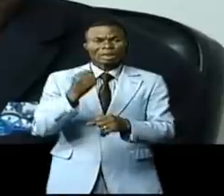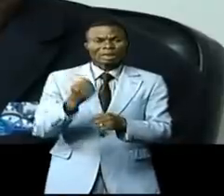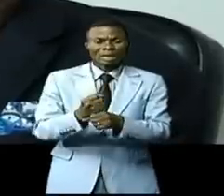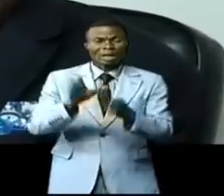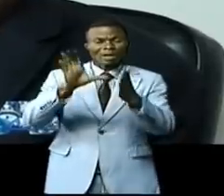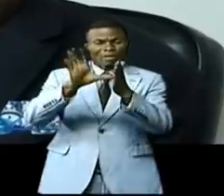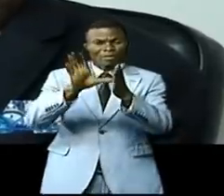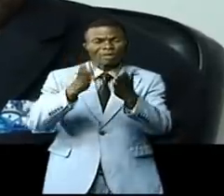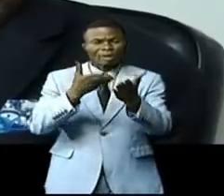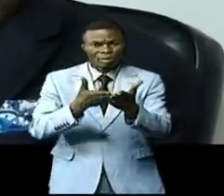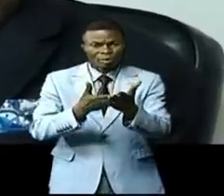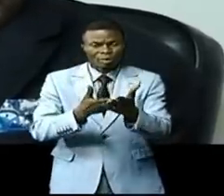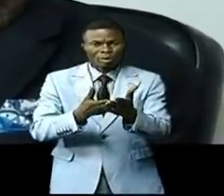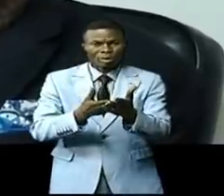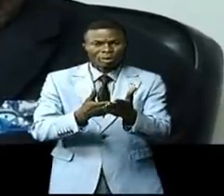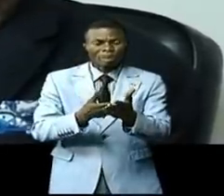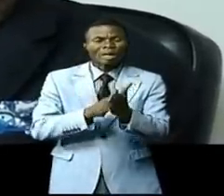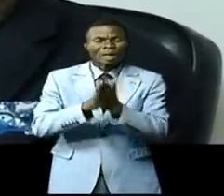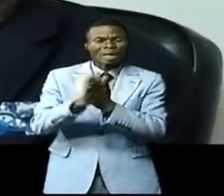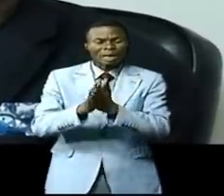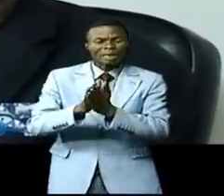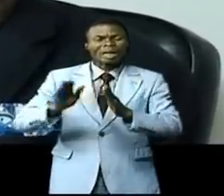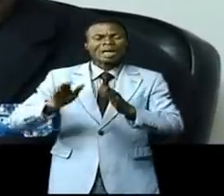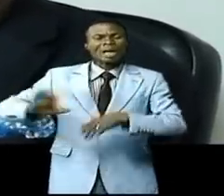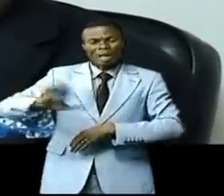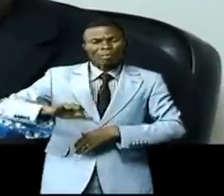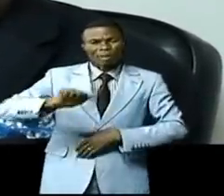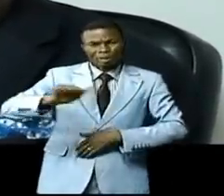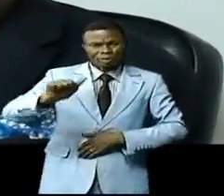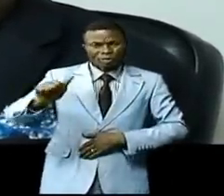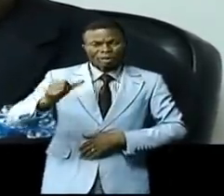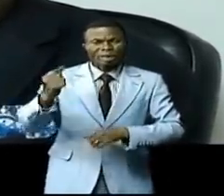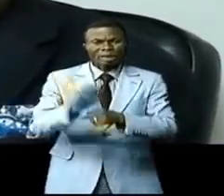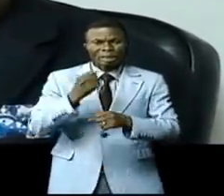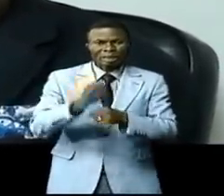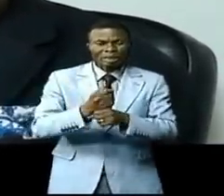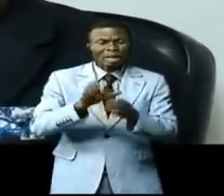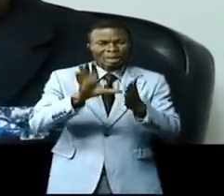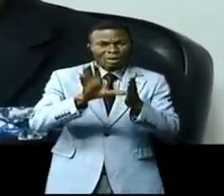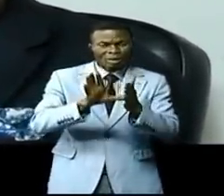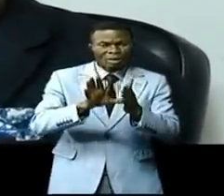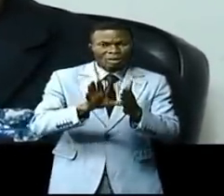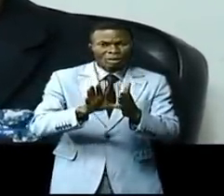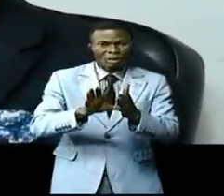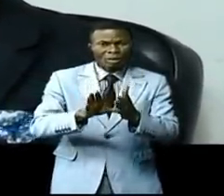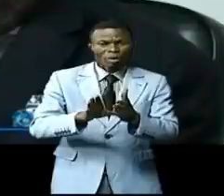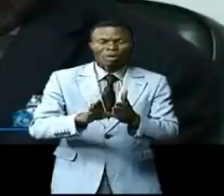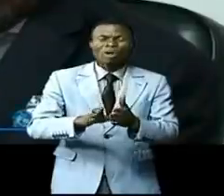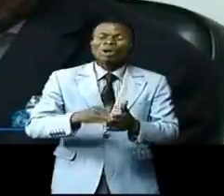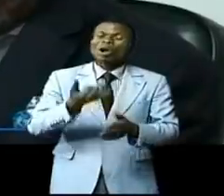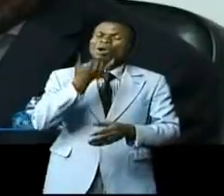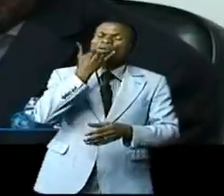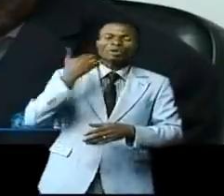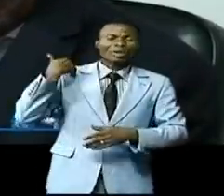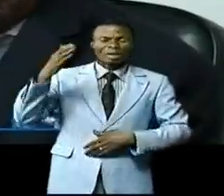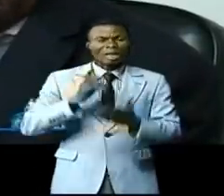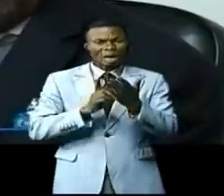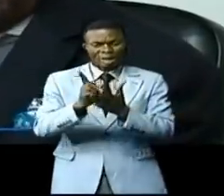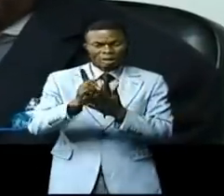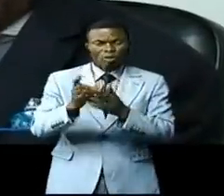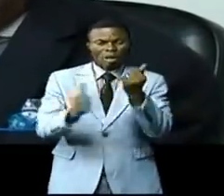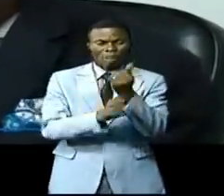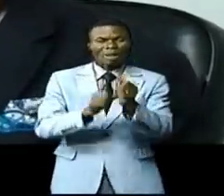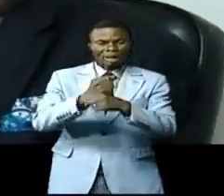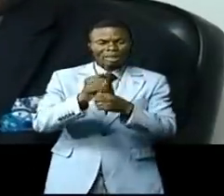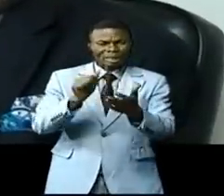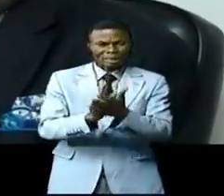cinéaste, c'est de raconter son peuple. C'est le travail d'un cinéaste, ce n'est pas de se battre contre la censure. Le droit d'auteur est un droit